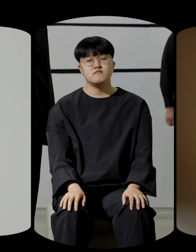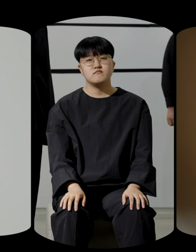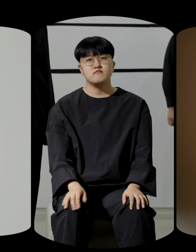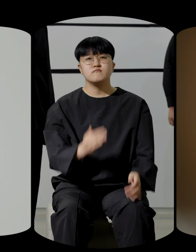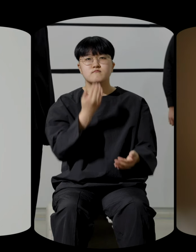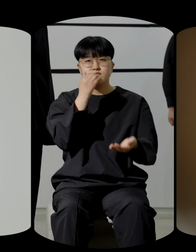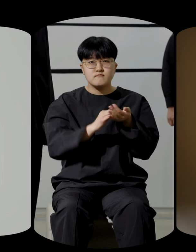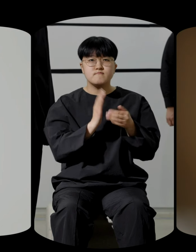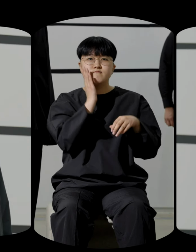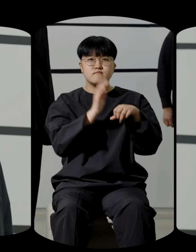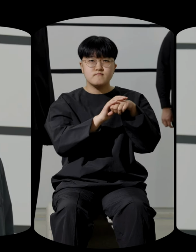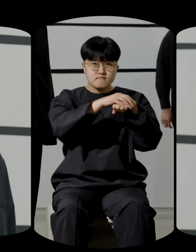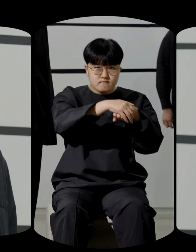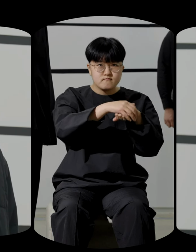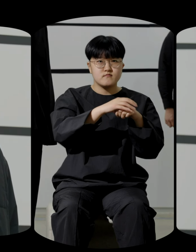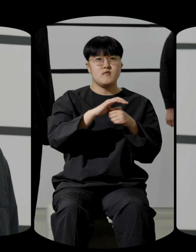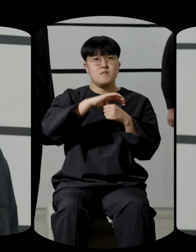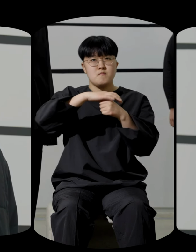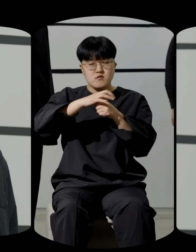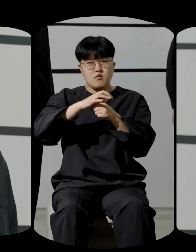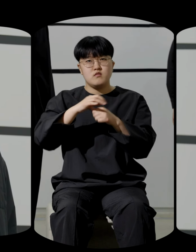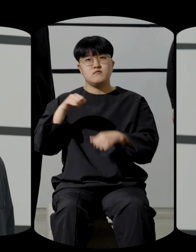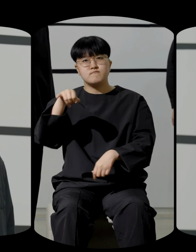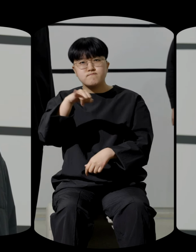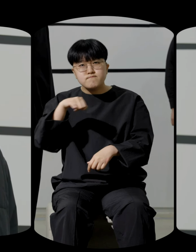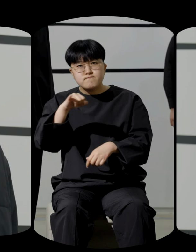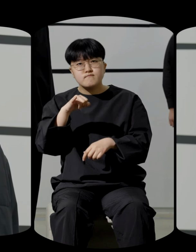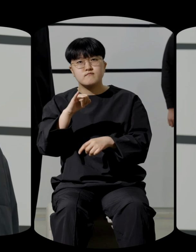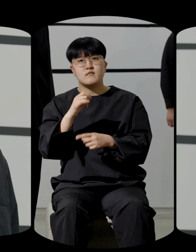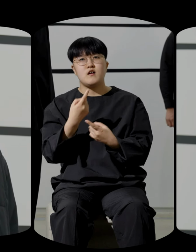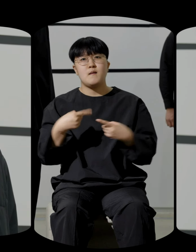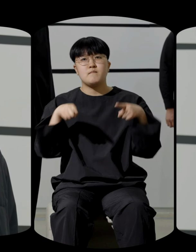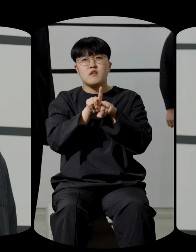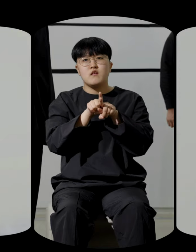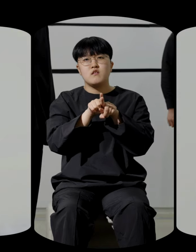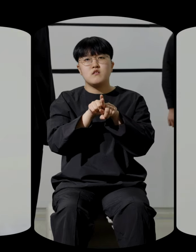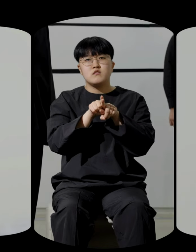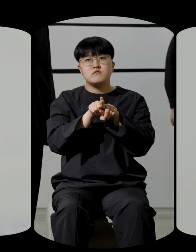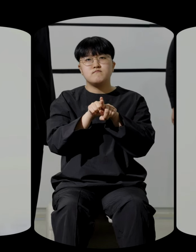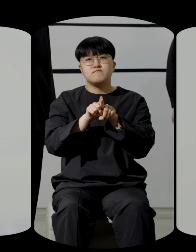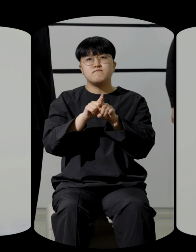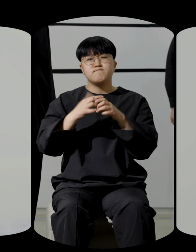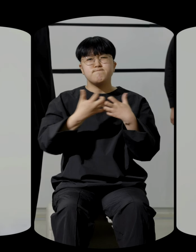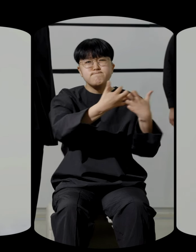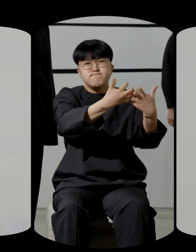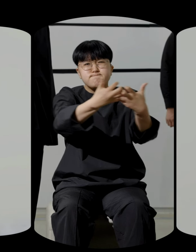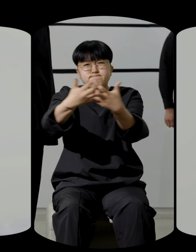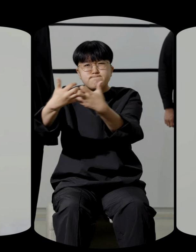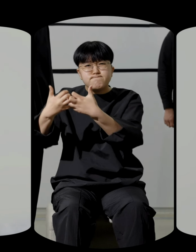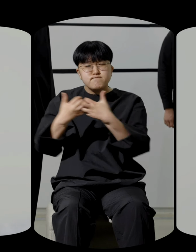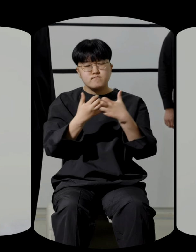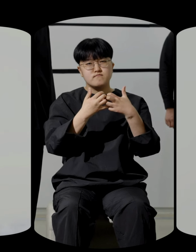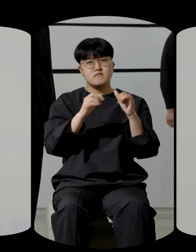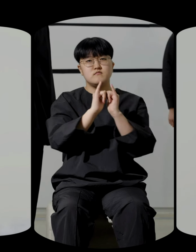이끼와 버섯, 지으리로 가득 찬 그 풍요로운 공간에 인간들이 방문해